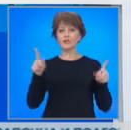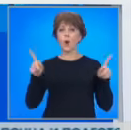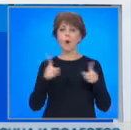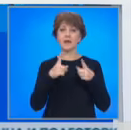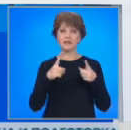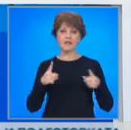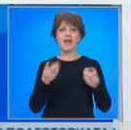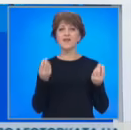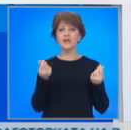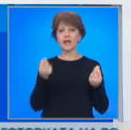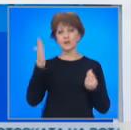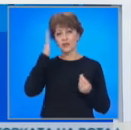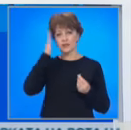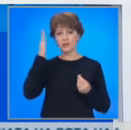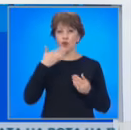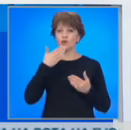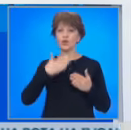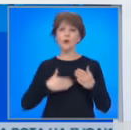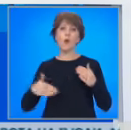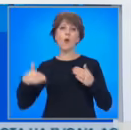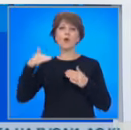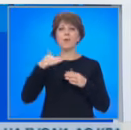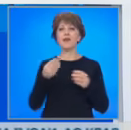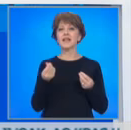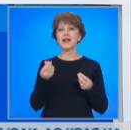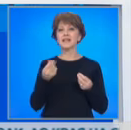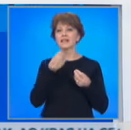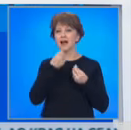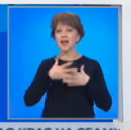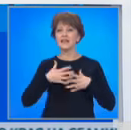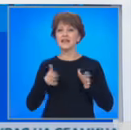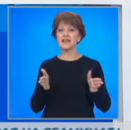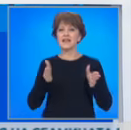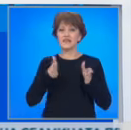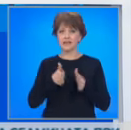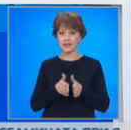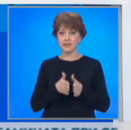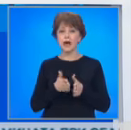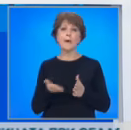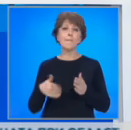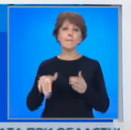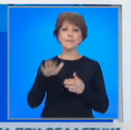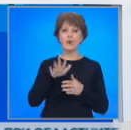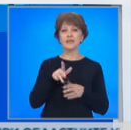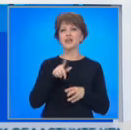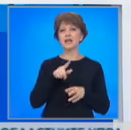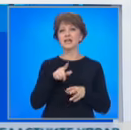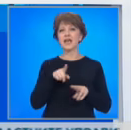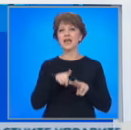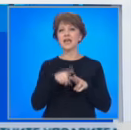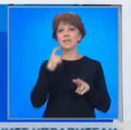смяна, финансовото министерство отчете огромен ръст на дефицита за тази година. Повече в Бизнес БГ Силина Бисерова от